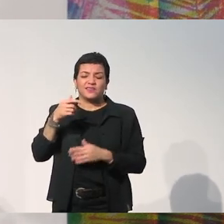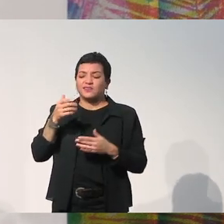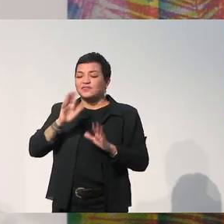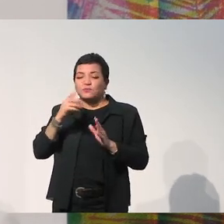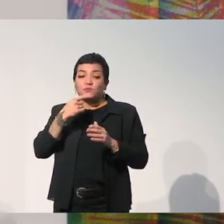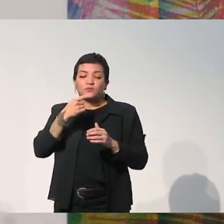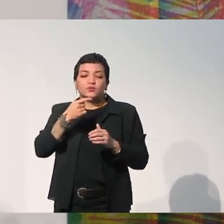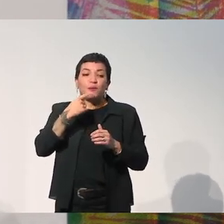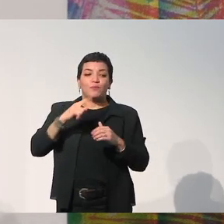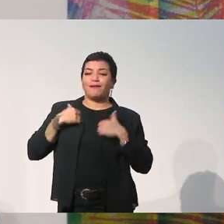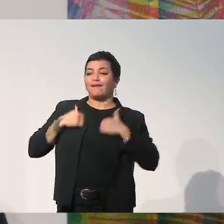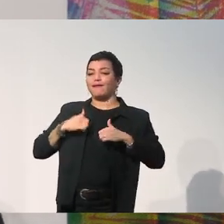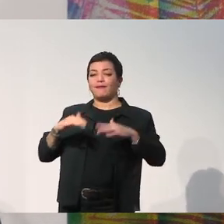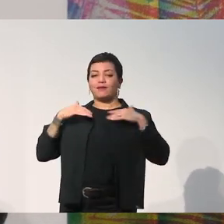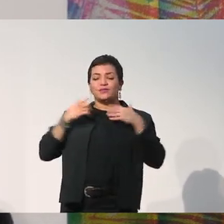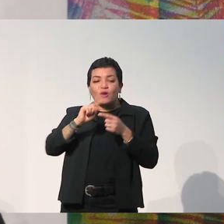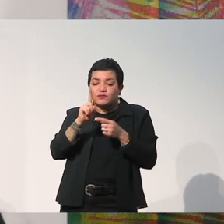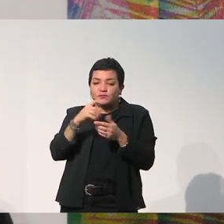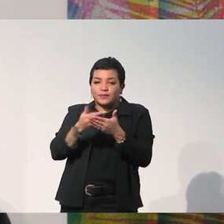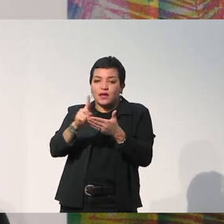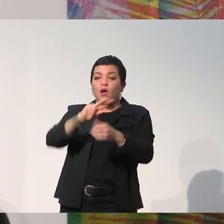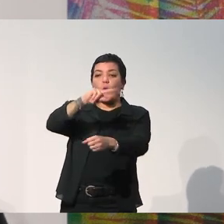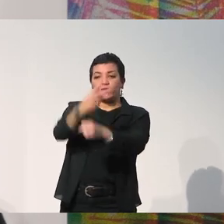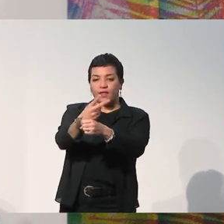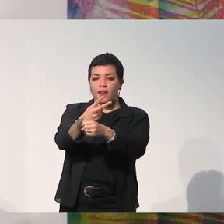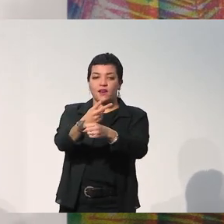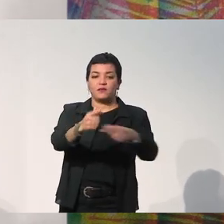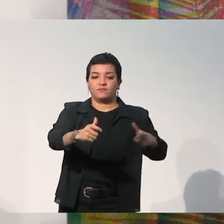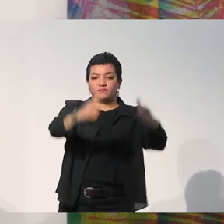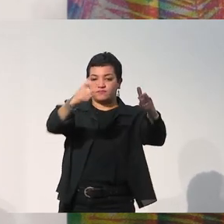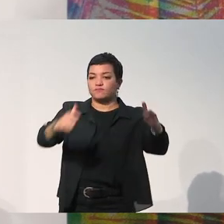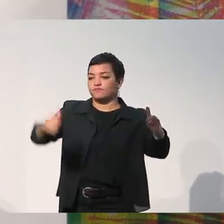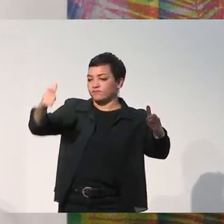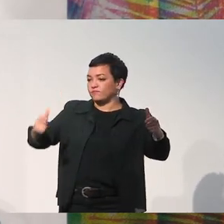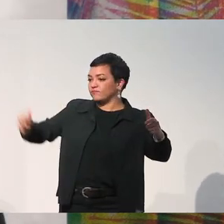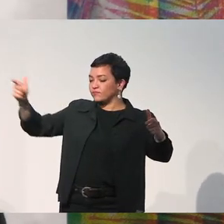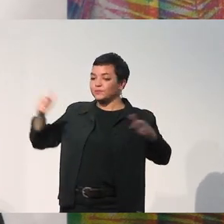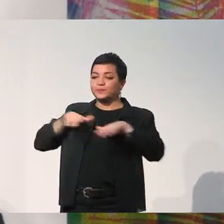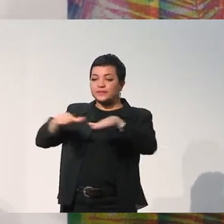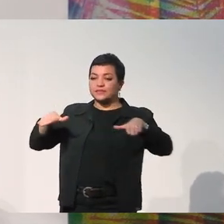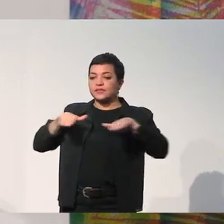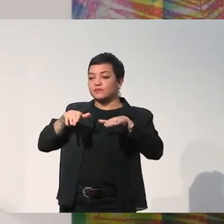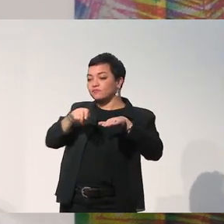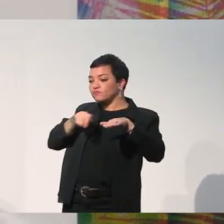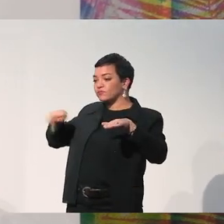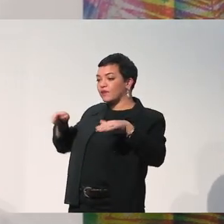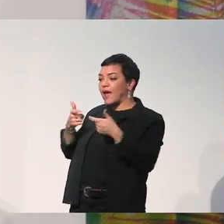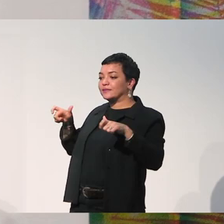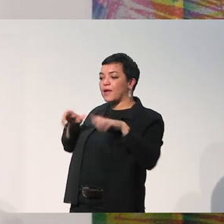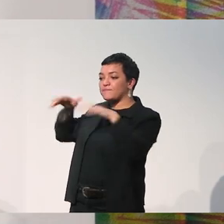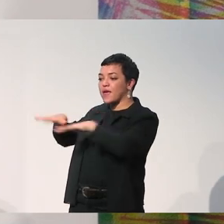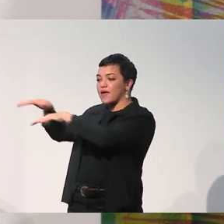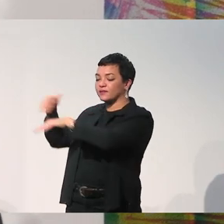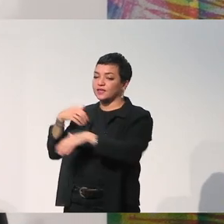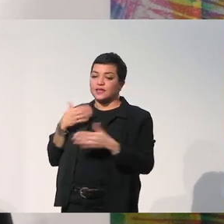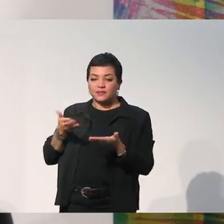à un hôtel composé de trois bâtiments avec trois piscines et ensuite un accès à la mer. Et je trouvais que ce